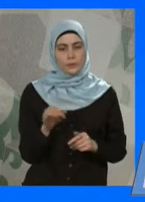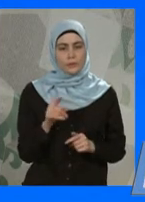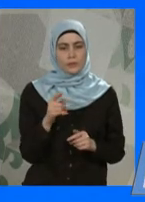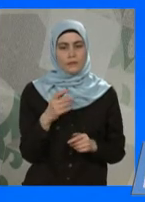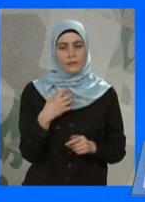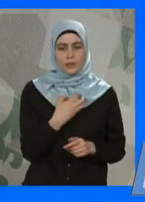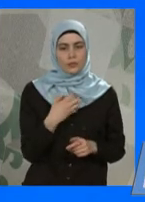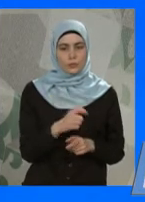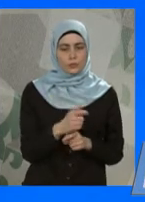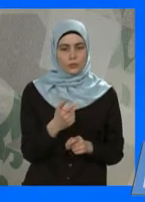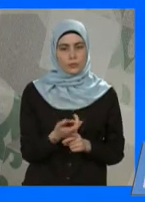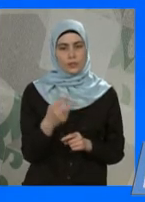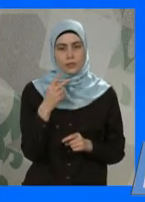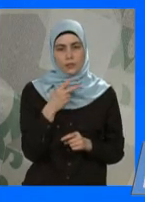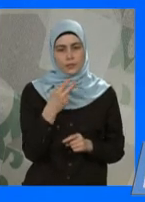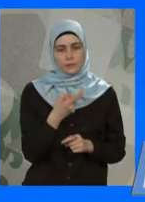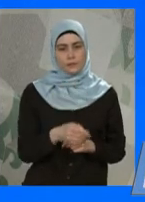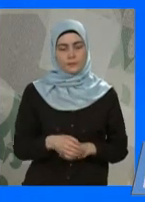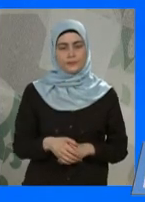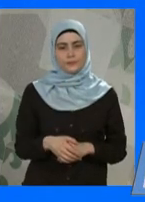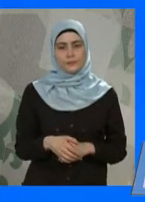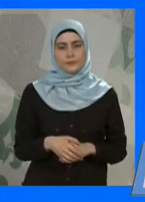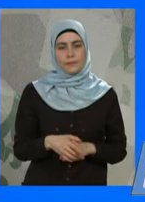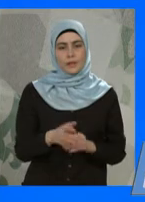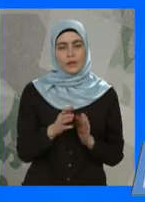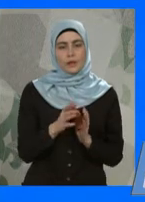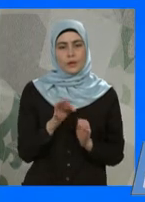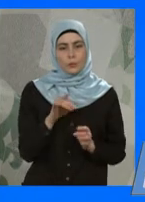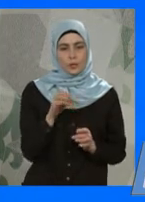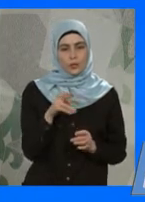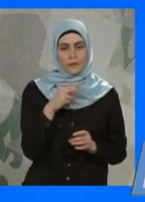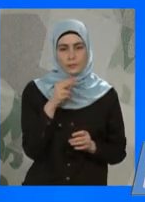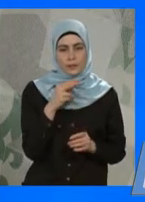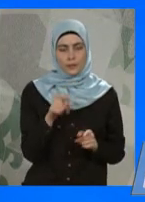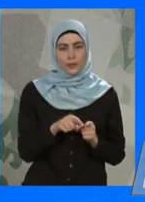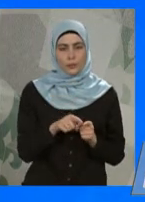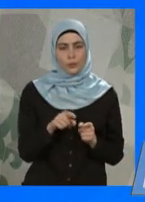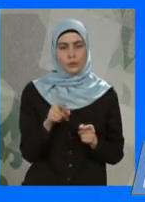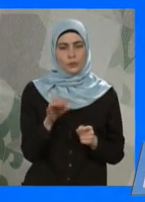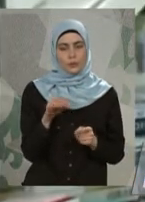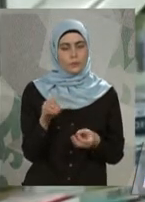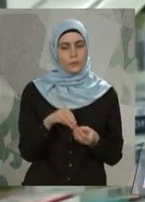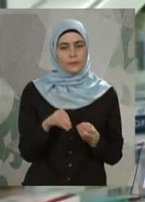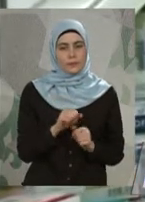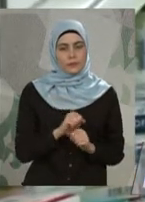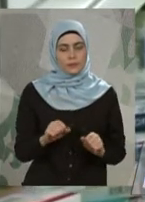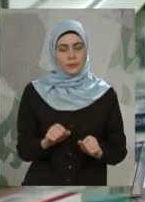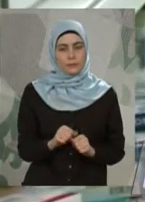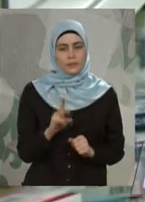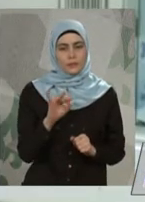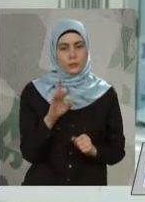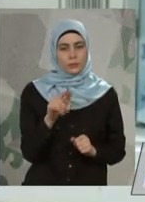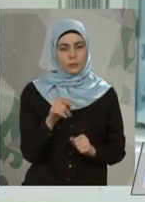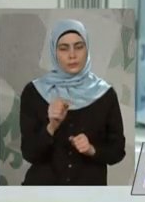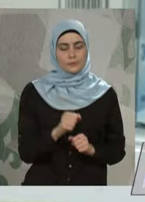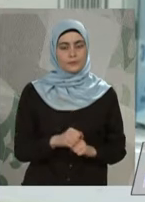важных, подчас жизненно необходимых лекарств. Обращаю внимание, такие ситуации не должны больше никогда повторяться. В ряде регионов, в том числе